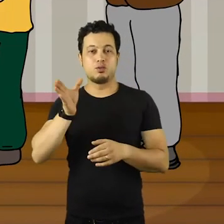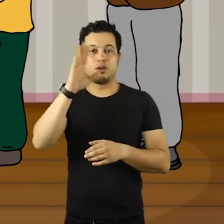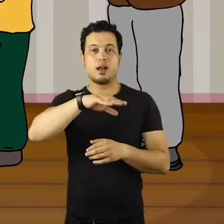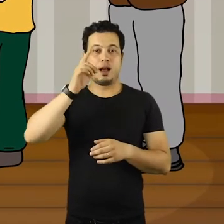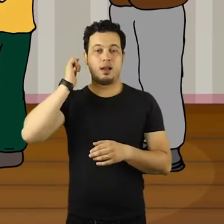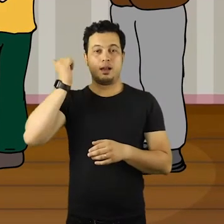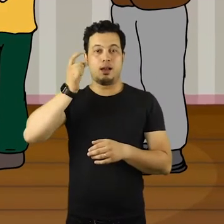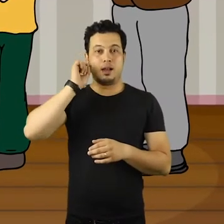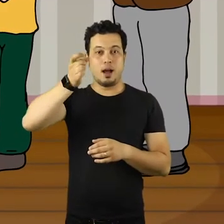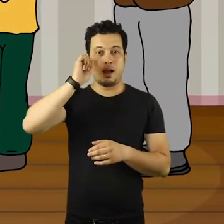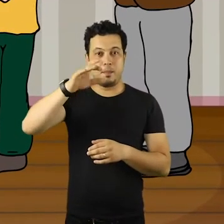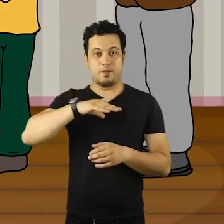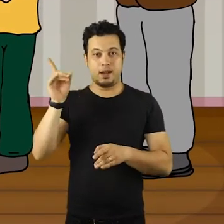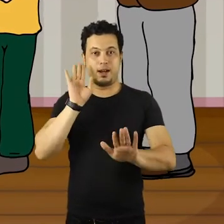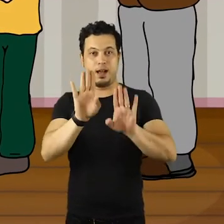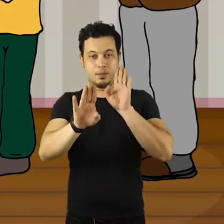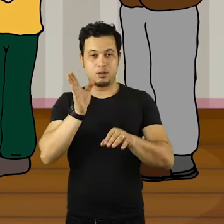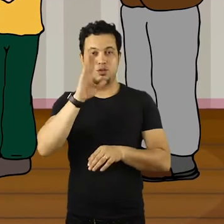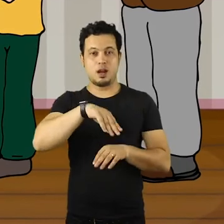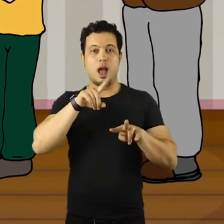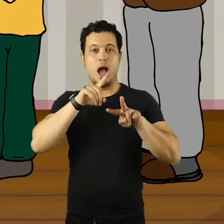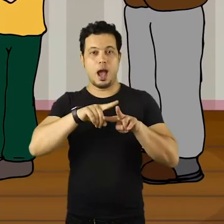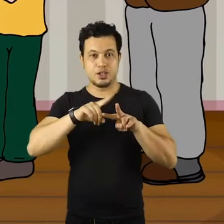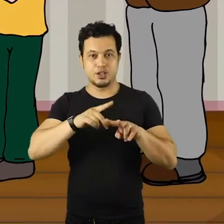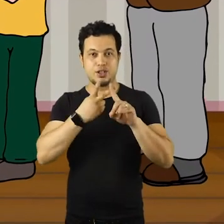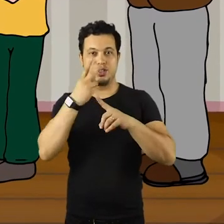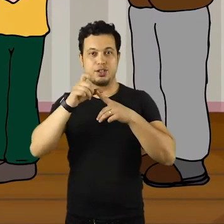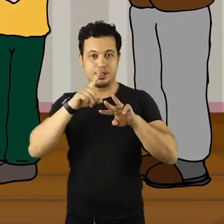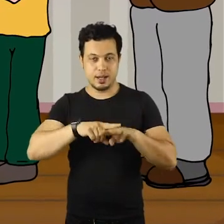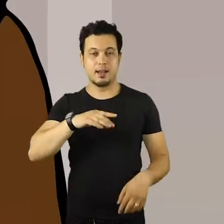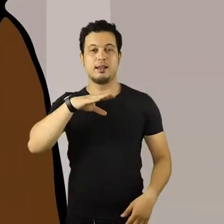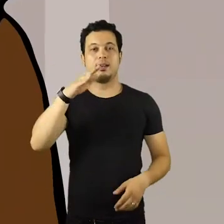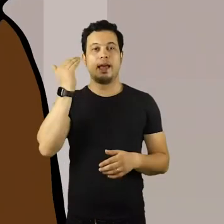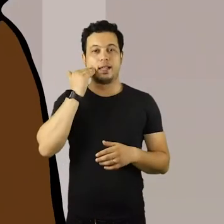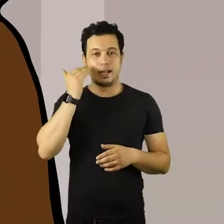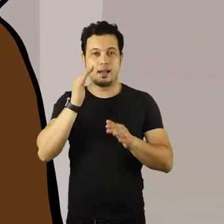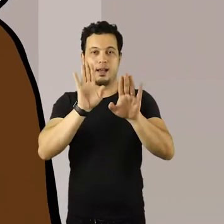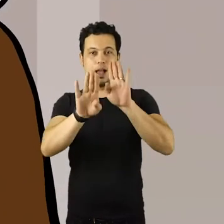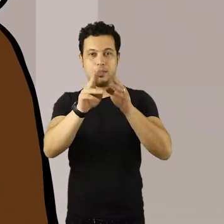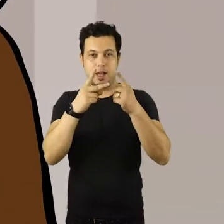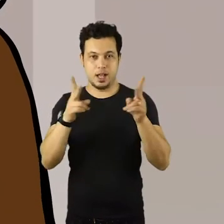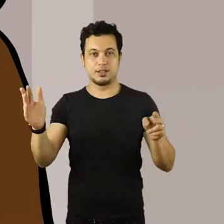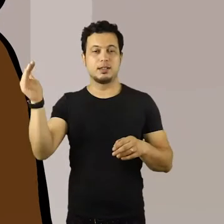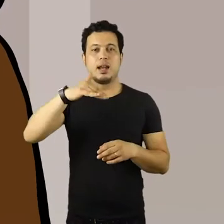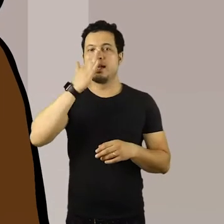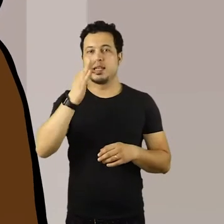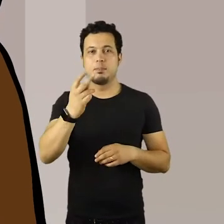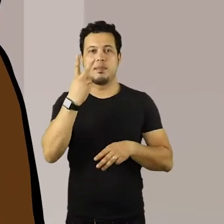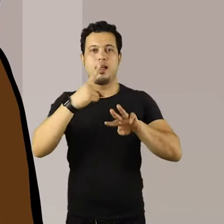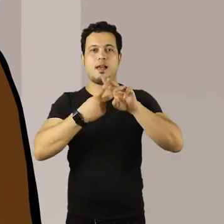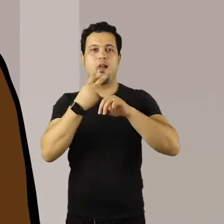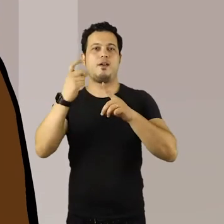nine yavaşça gidip kapıyı açtı. Gelen Veysel ağabeydi. Oo, hoş geldin